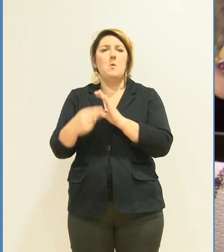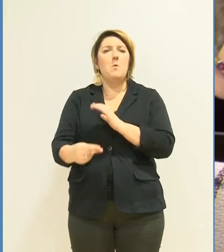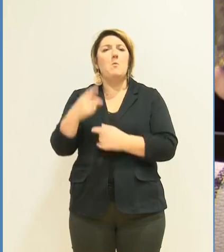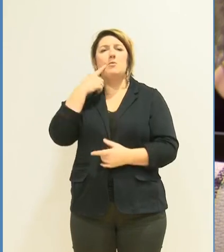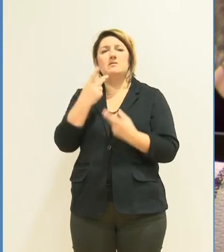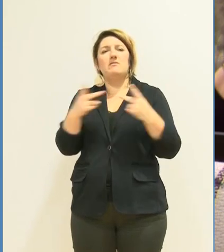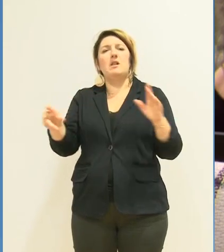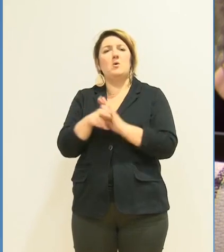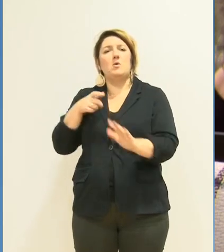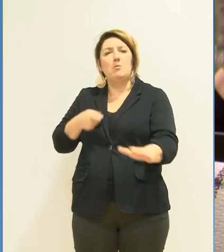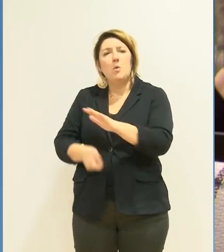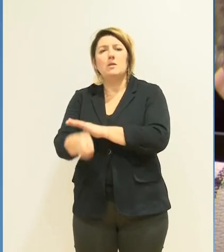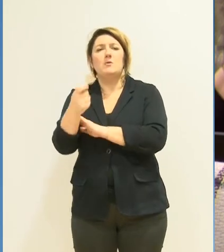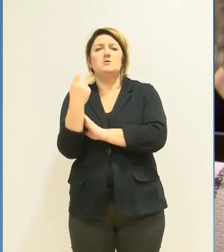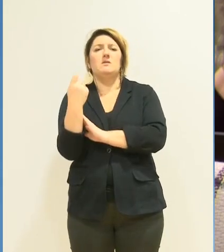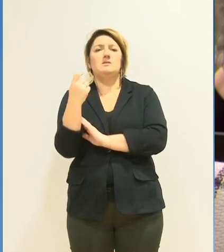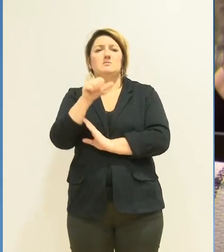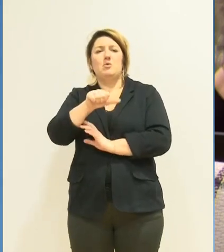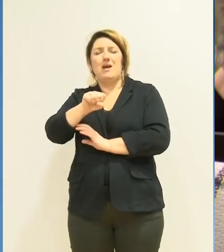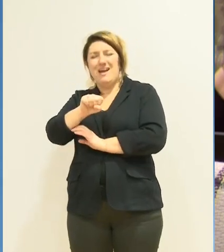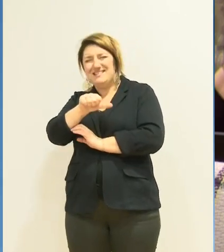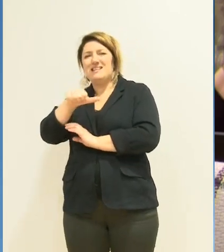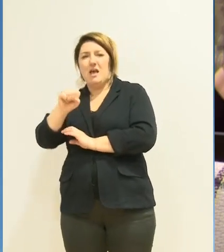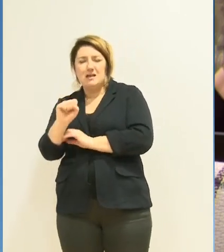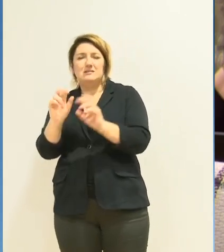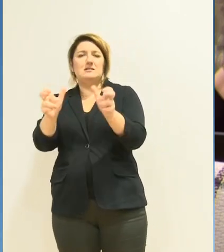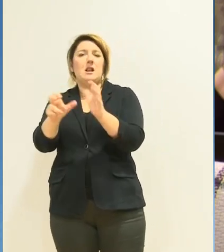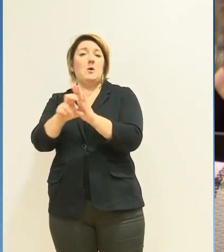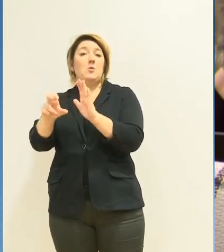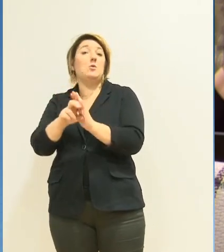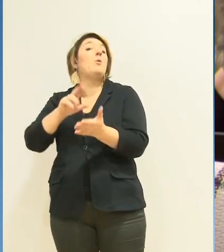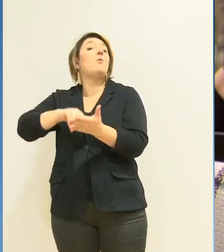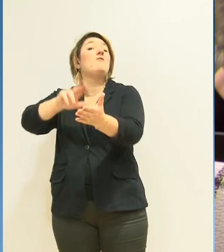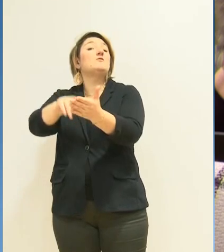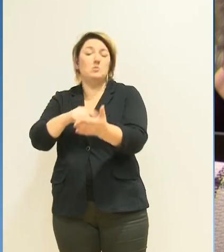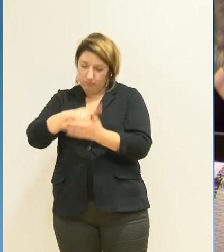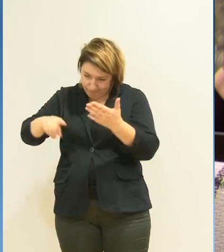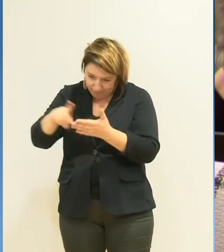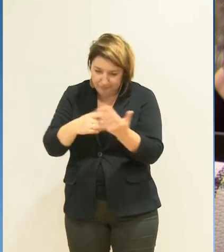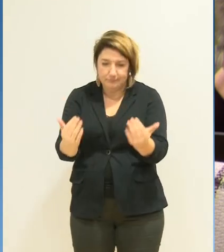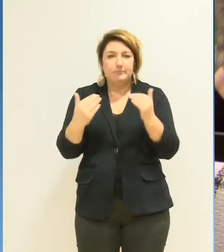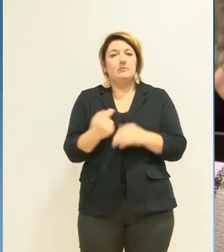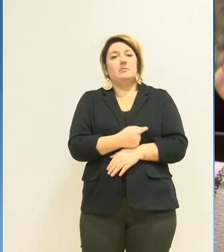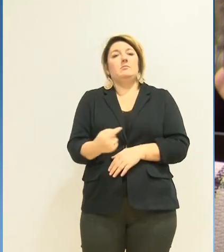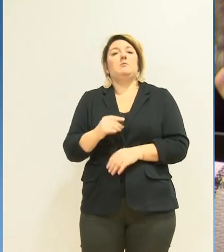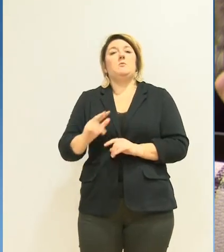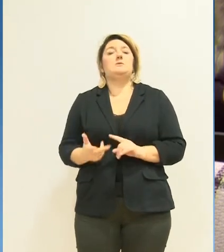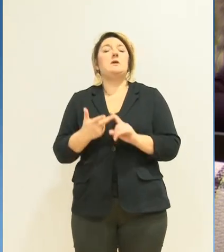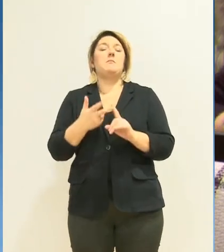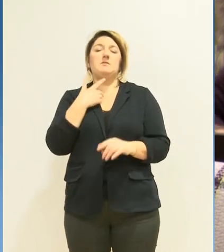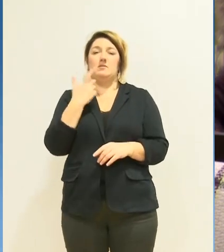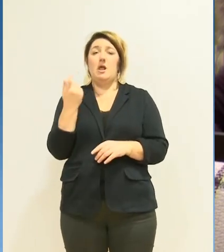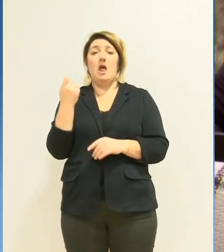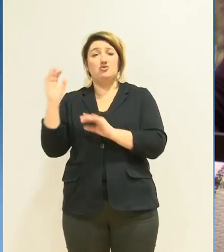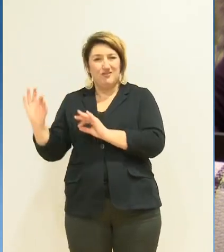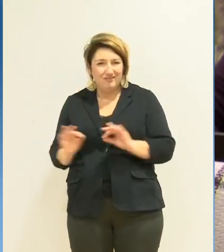de grenoble à sos haïti s telegrenoble dans le cadre de la convention et troisième alinéas de réaffecter ce même montant à la